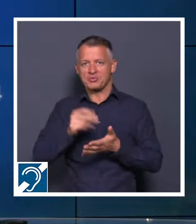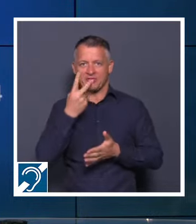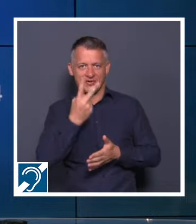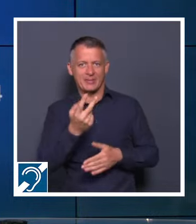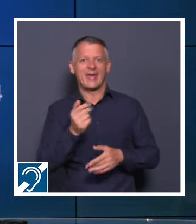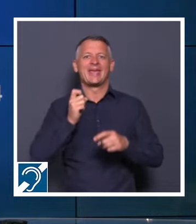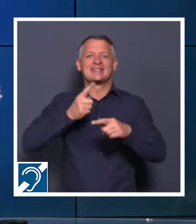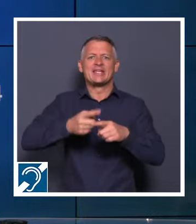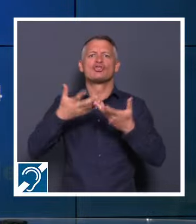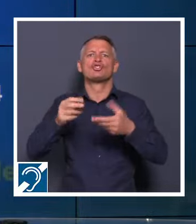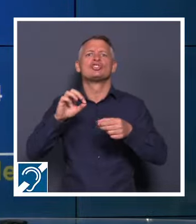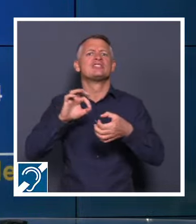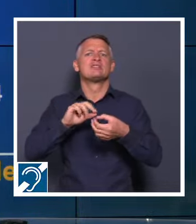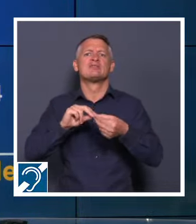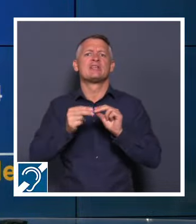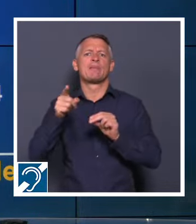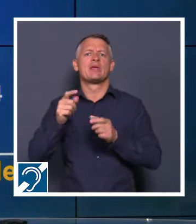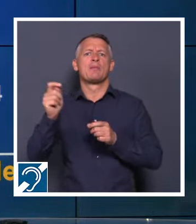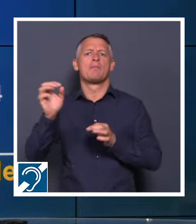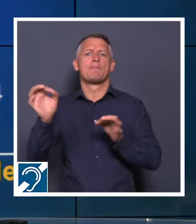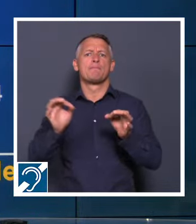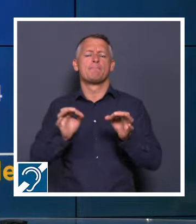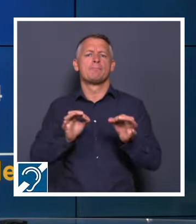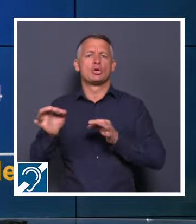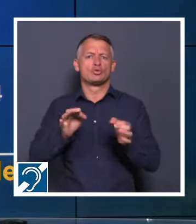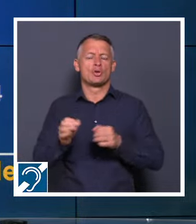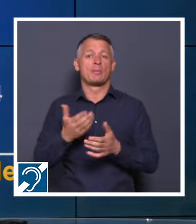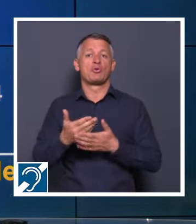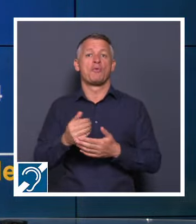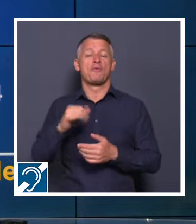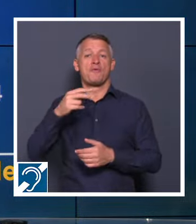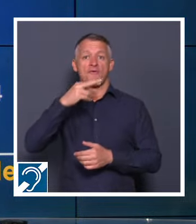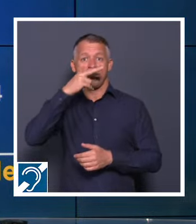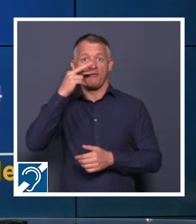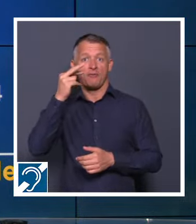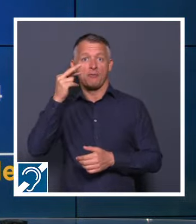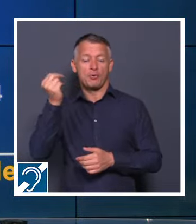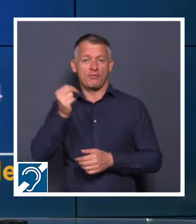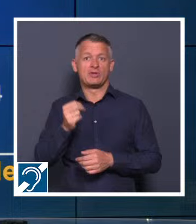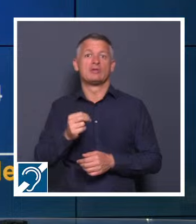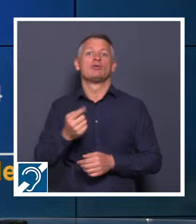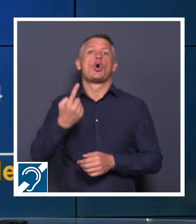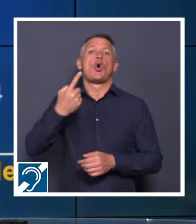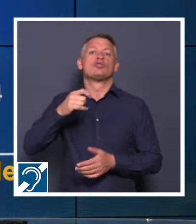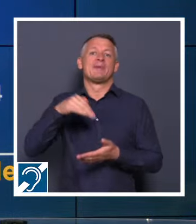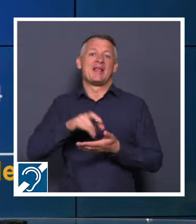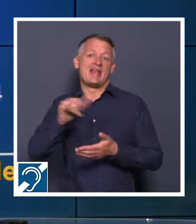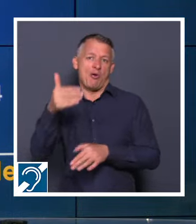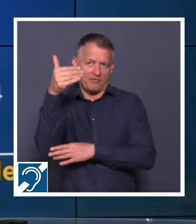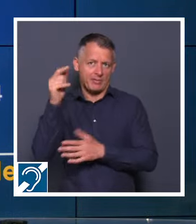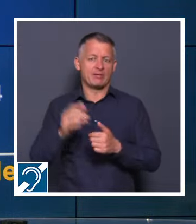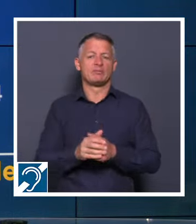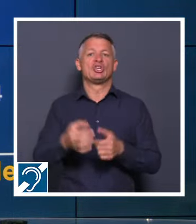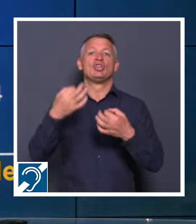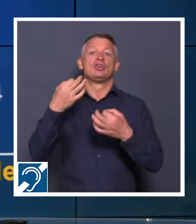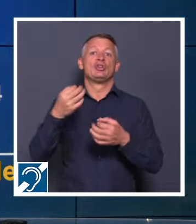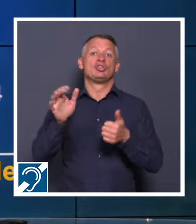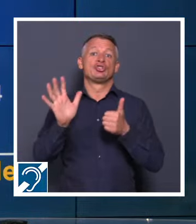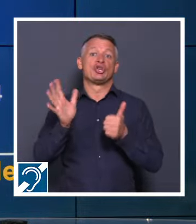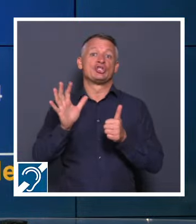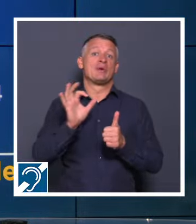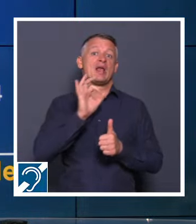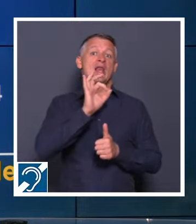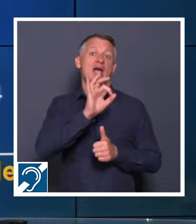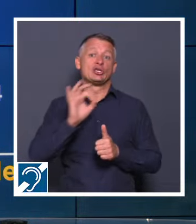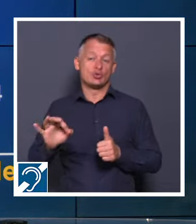înseamnă mai exact această măsură pentru o firmă cu un profit de 100.000 de lei. În România, impozitul pe profit standard este 16%,